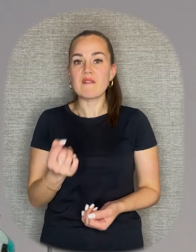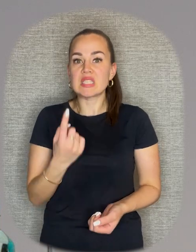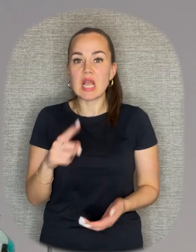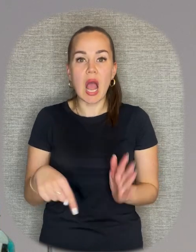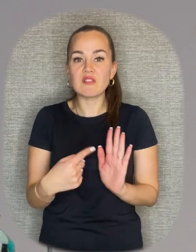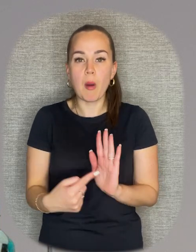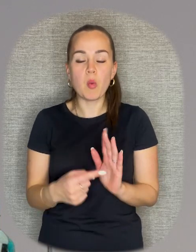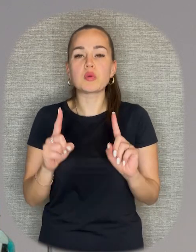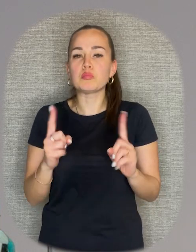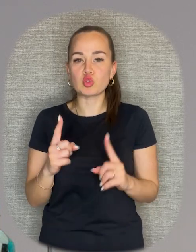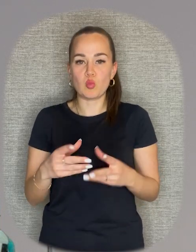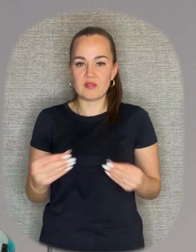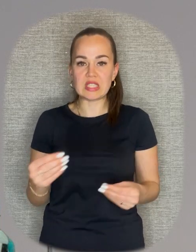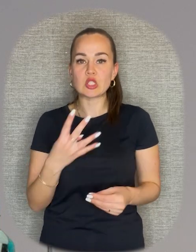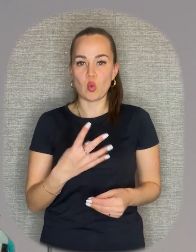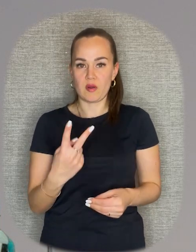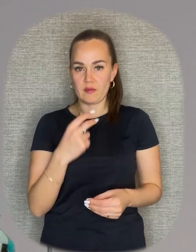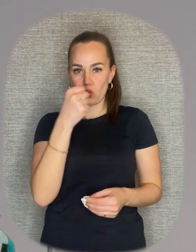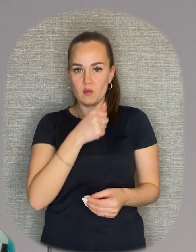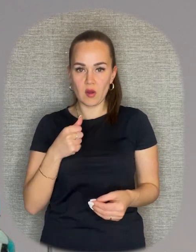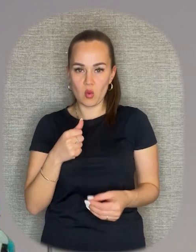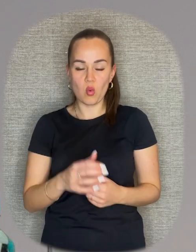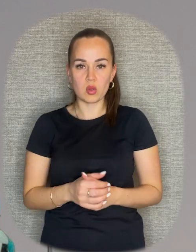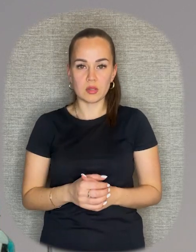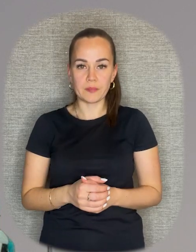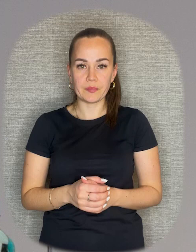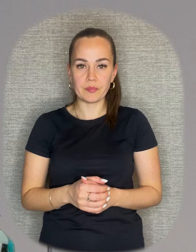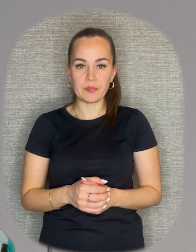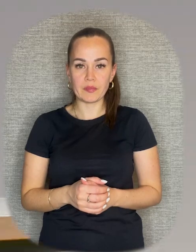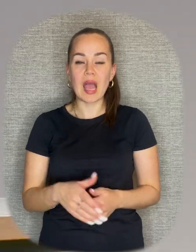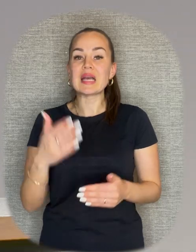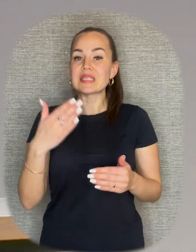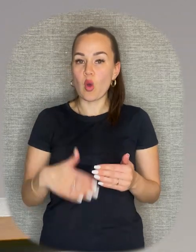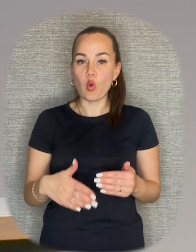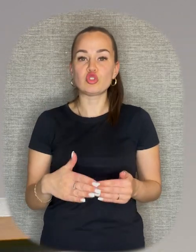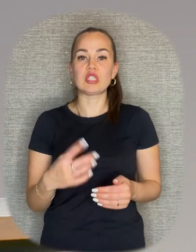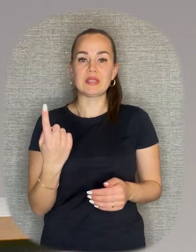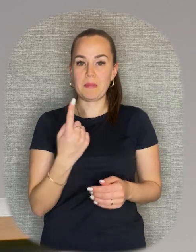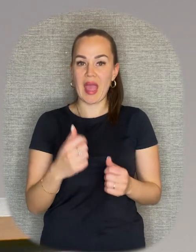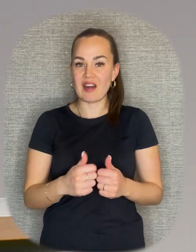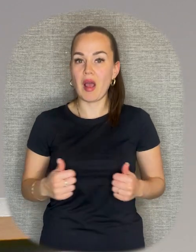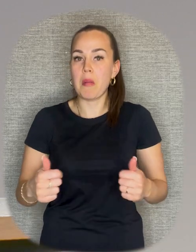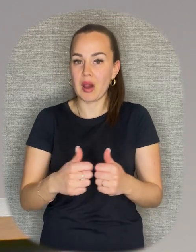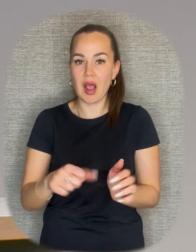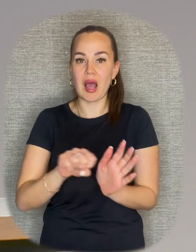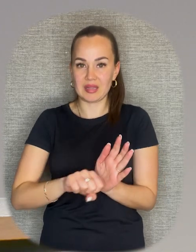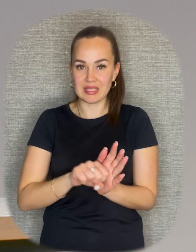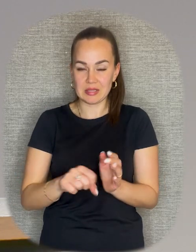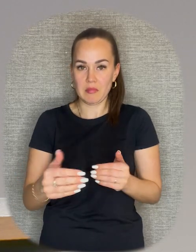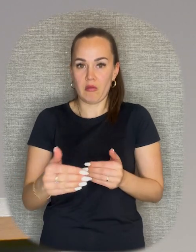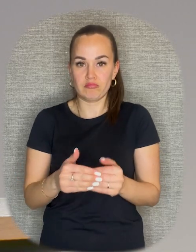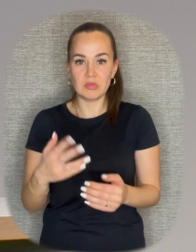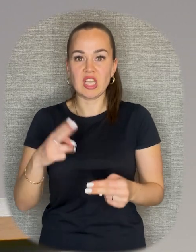район конечно возникает вопрос Почему весна сорок второго года прежде всего закончилась Первая